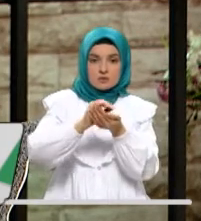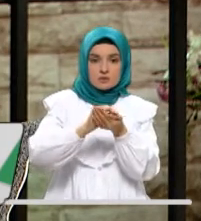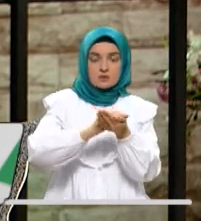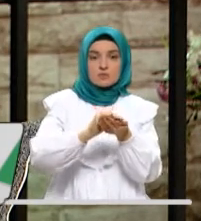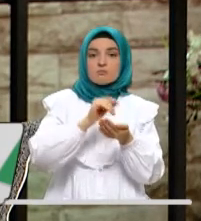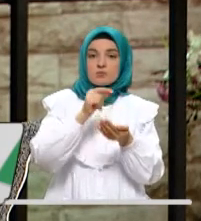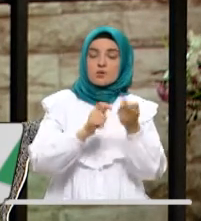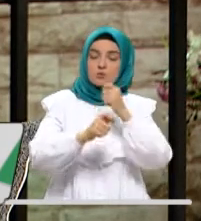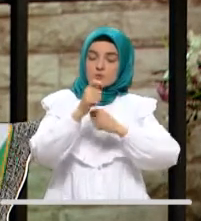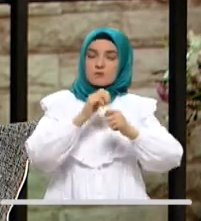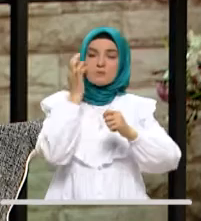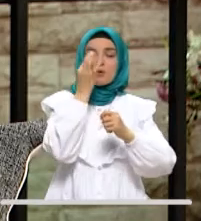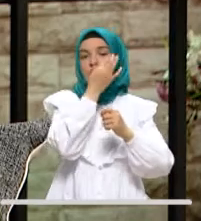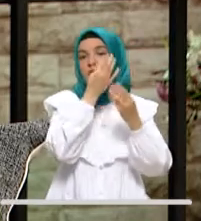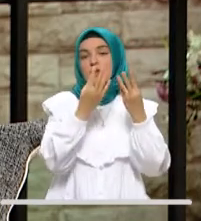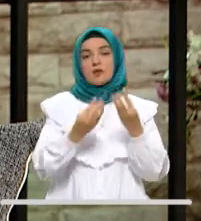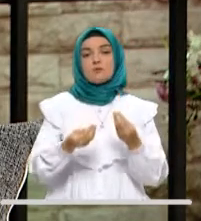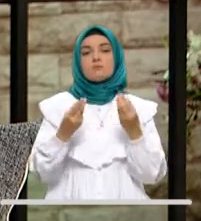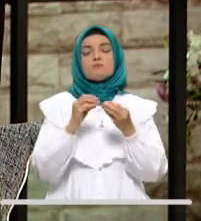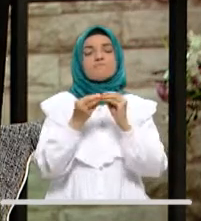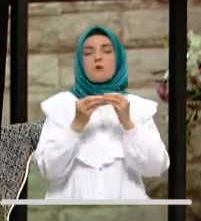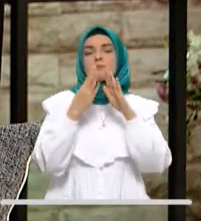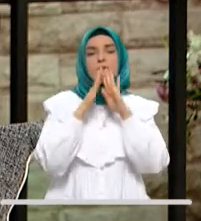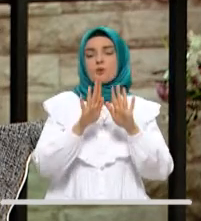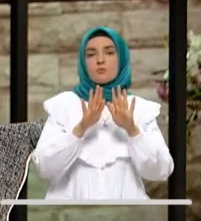kullanım kolaylığı sağlandı. Onda sıkıntı yok. Ama bazı